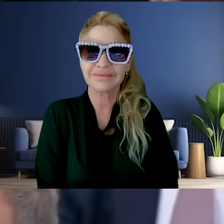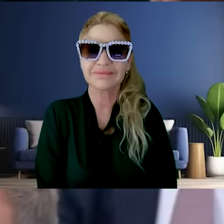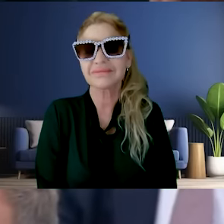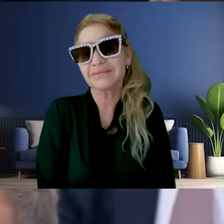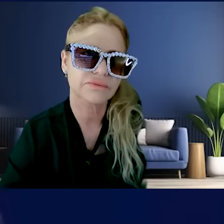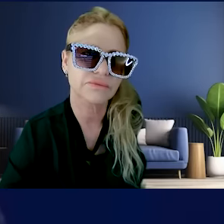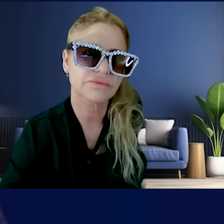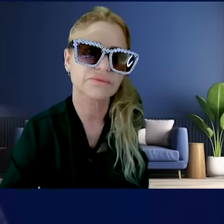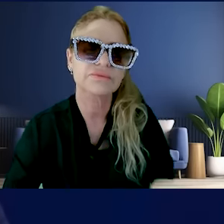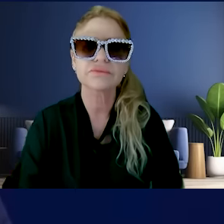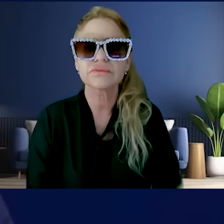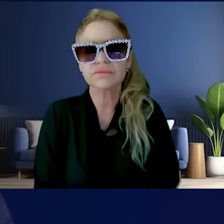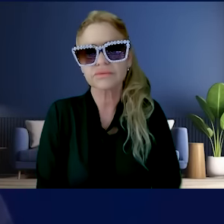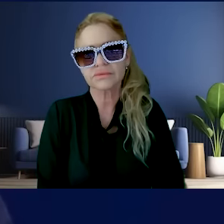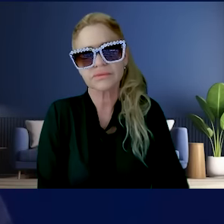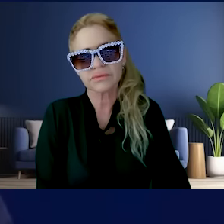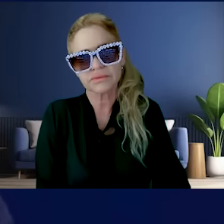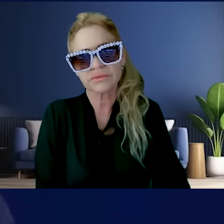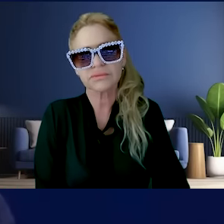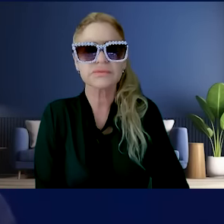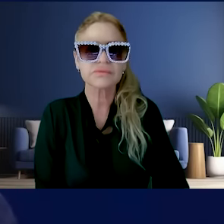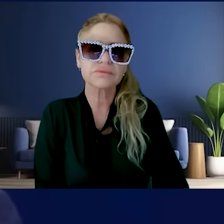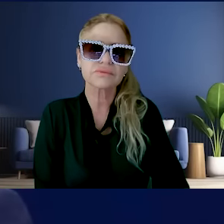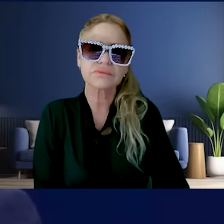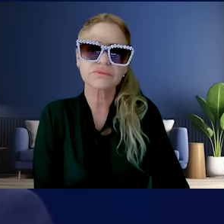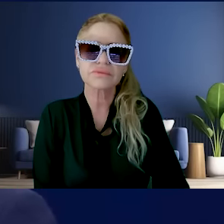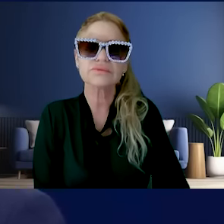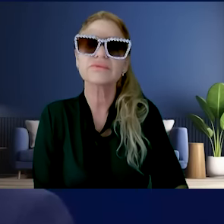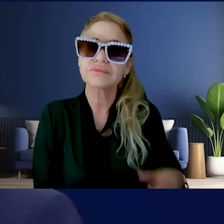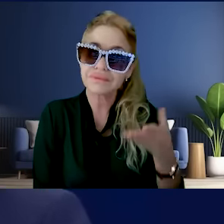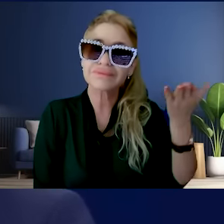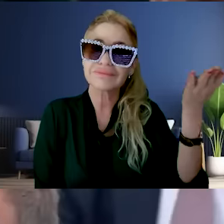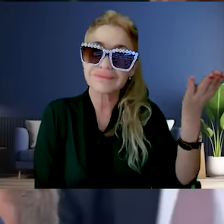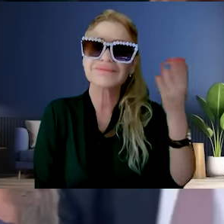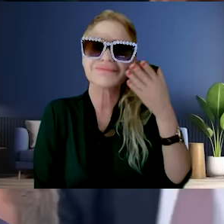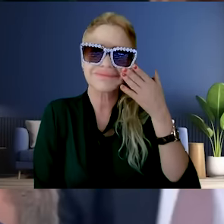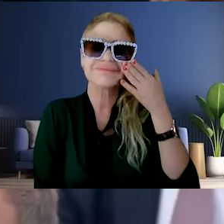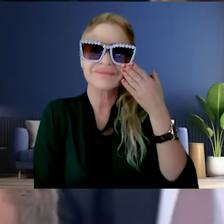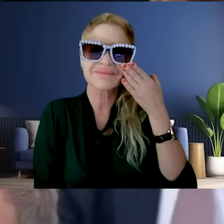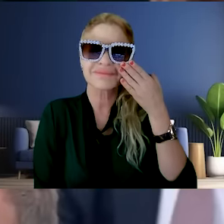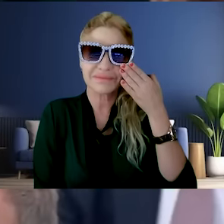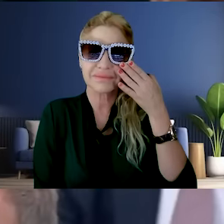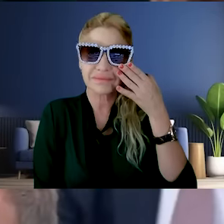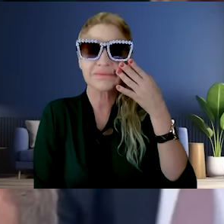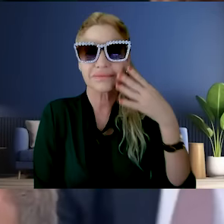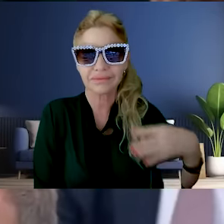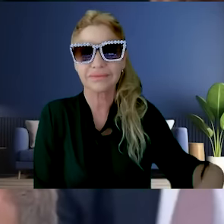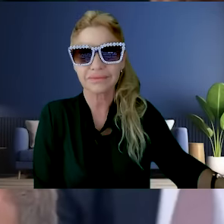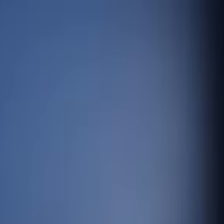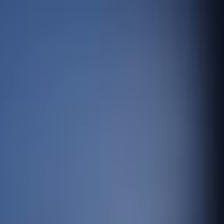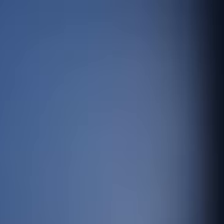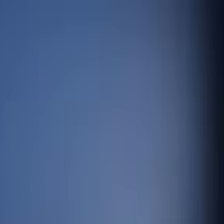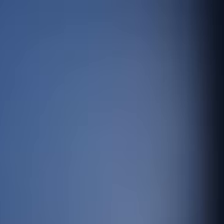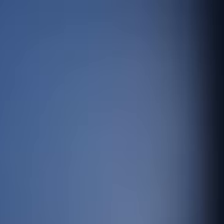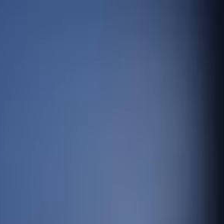azt kell megállapítanom, hogy a baloldal számára csak akkor van demokrácia, hogyha ők a baloldal nyernek. Ha a jobb oldal nyer, véget ér a